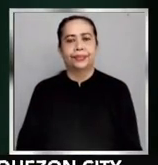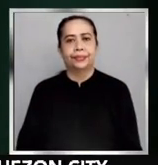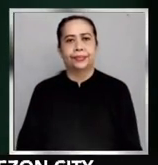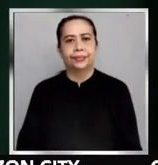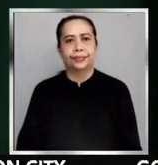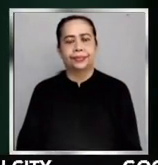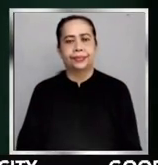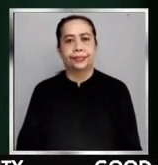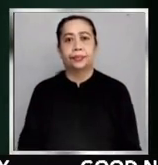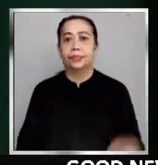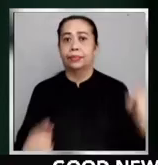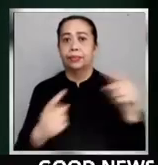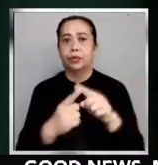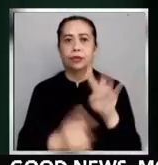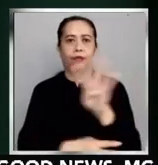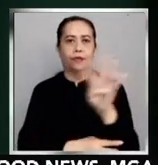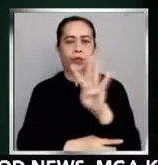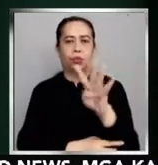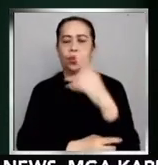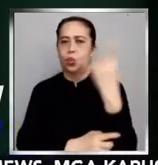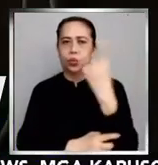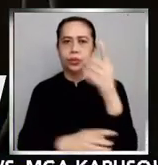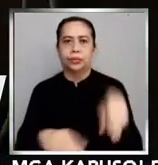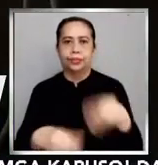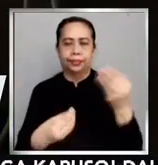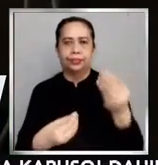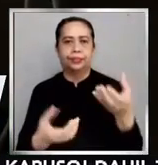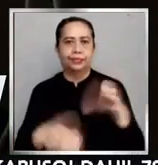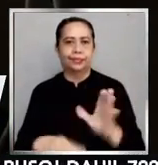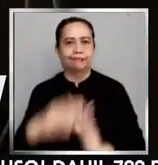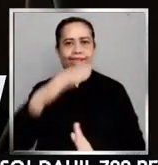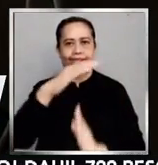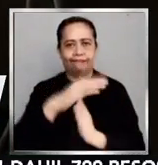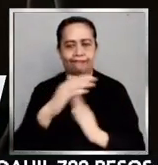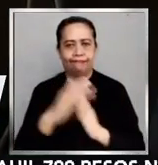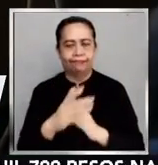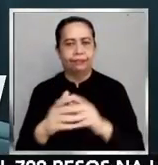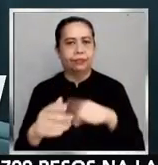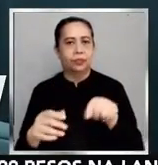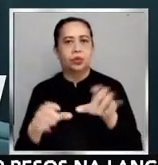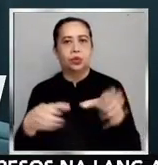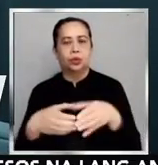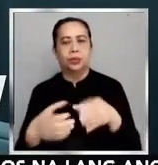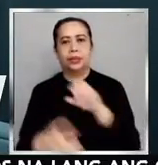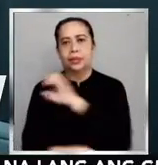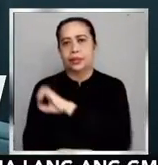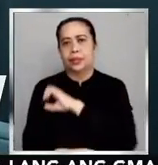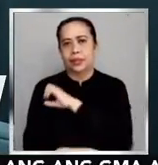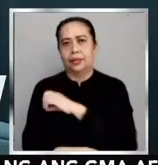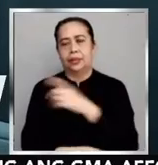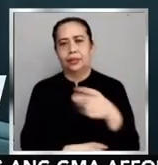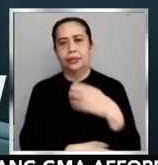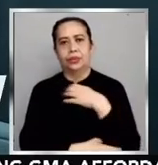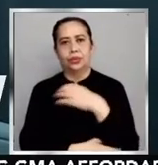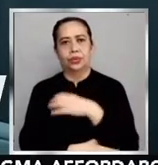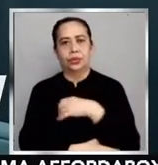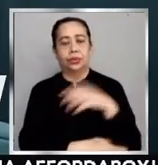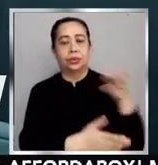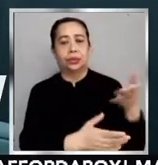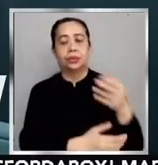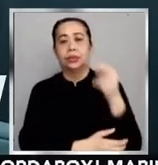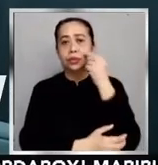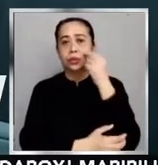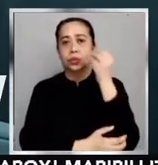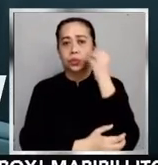Hanggang alas 4 ng hapon lang ang ibinigay ng House Committee on Ethics and Privileges kay Negros Oriental Representative Arnulfo Teves Jr.